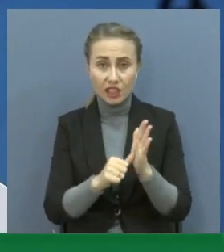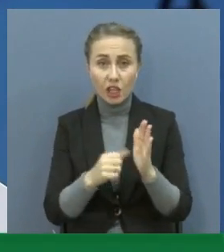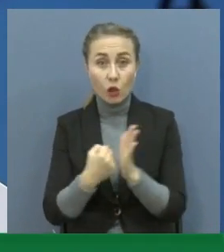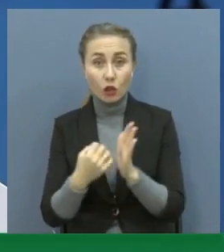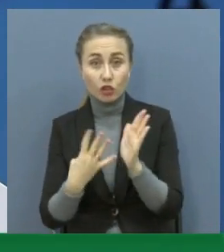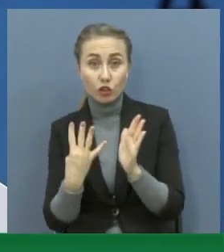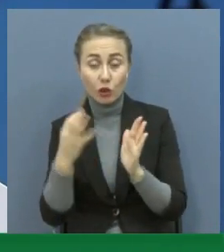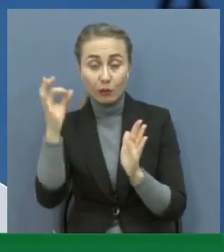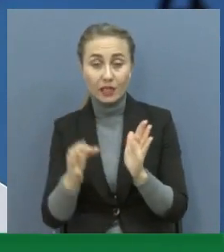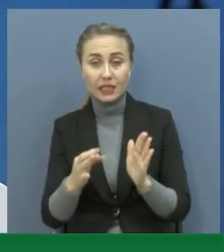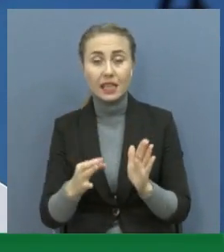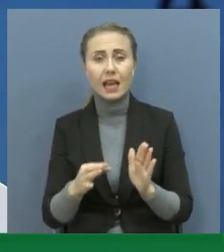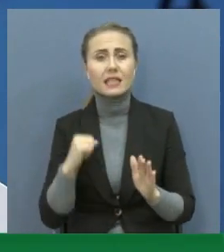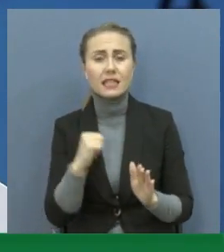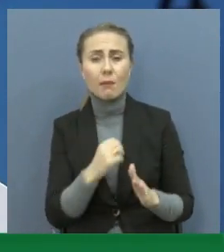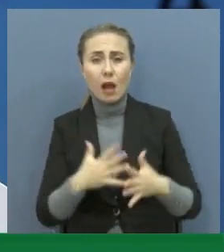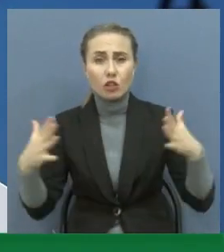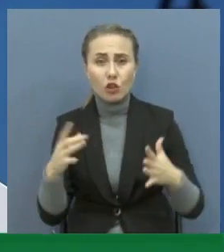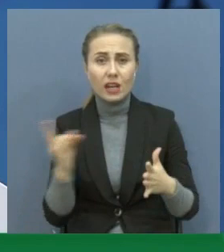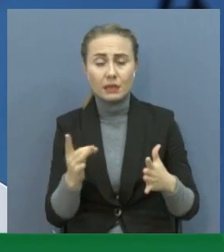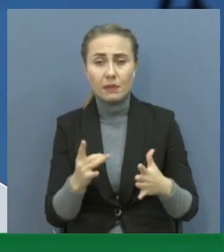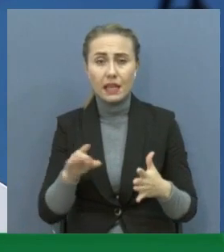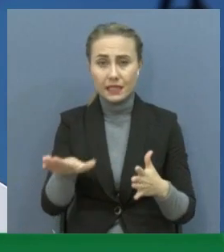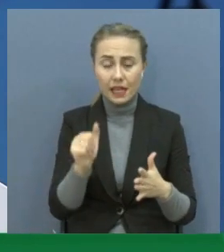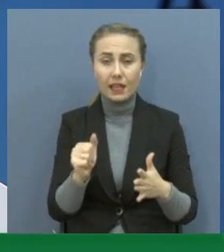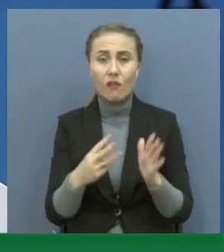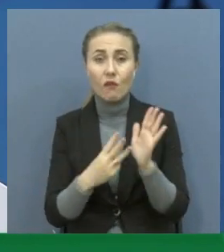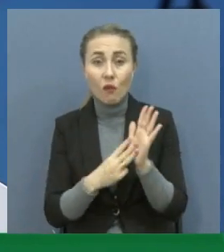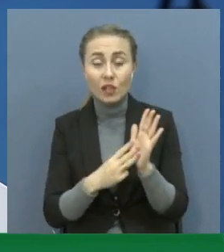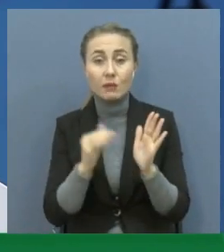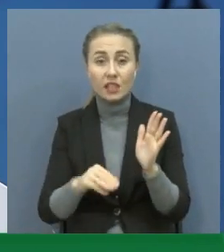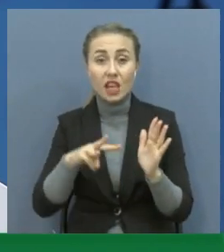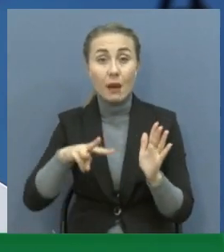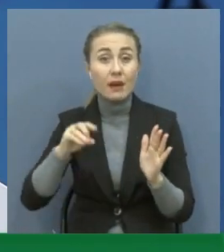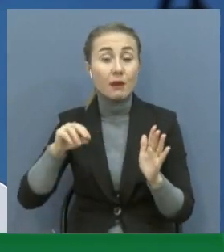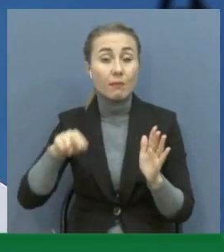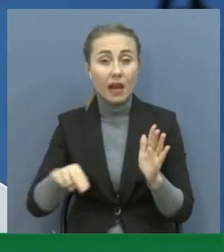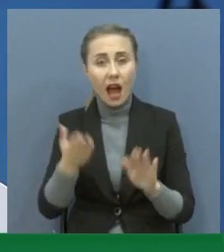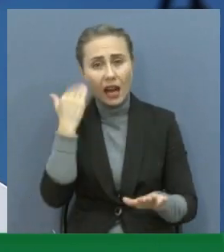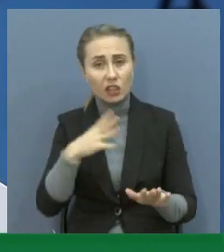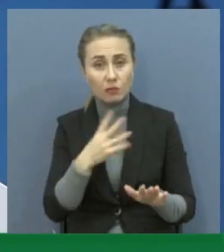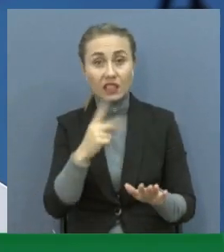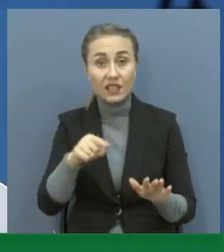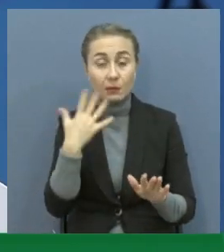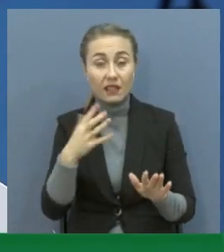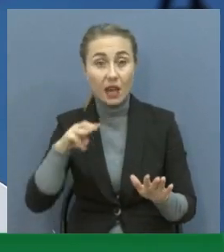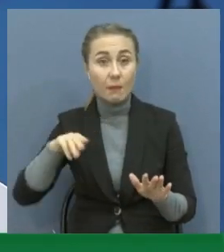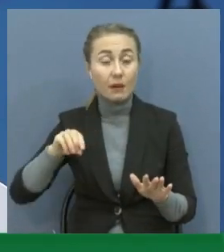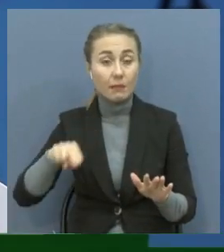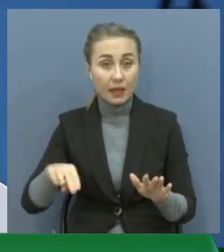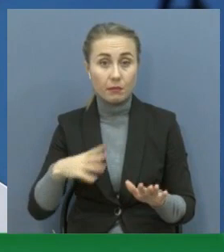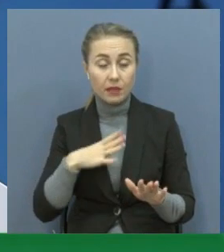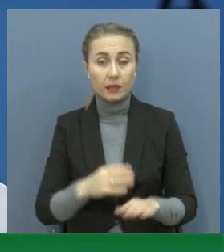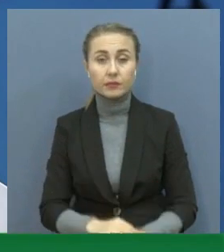4%. Максимальный размер микрокредитования составил 8 тысяч месячных расчетных показателей. Раньше было 2,5 тысячи месячных